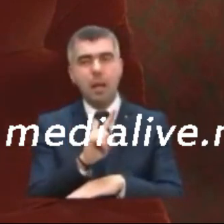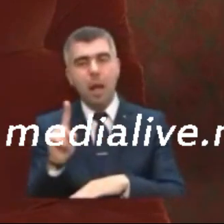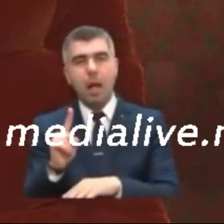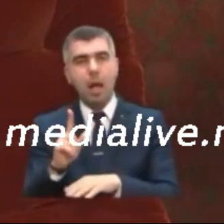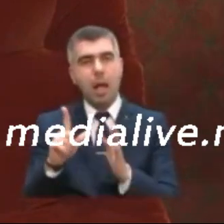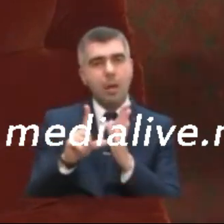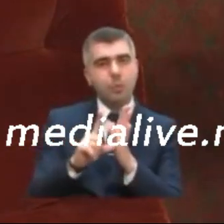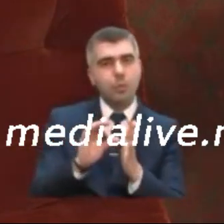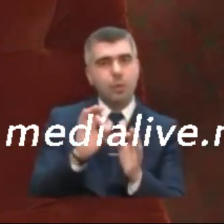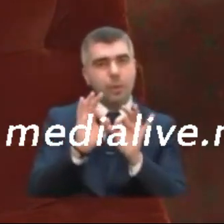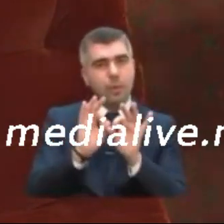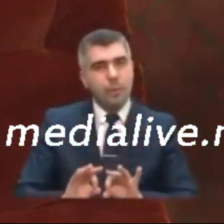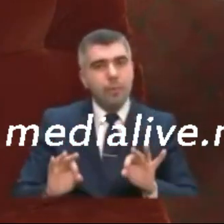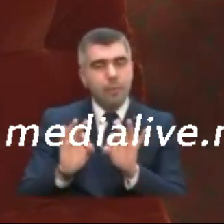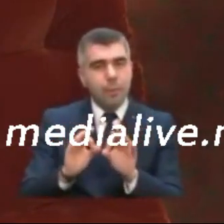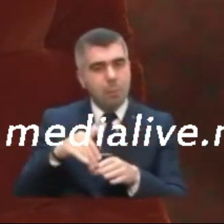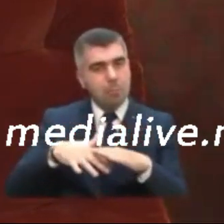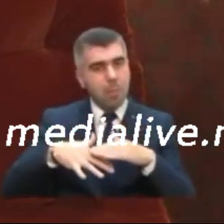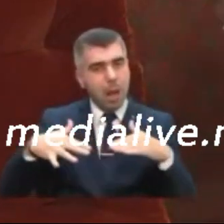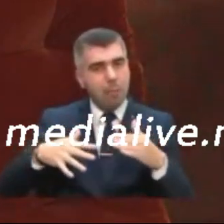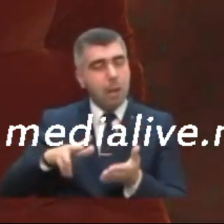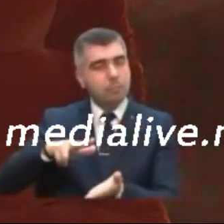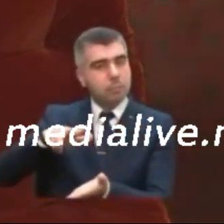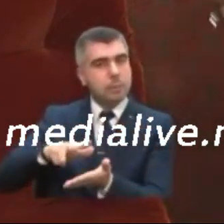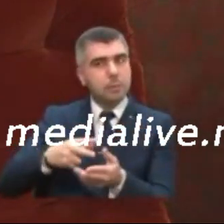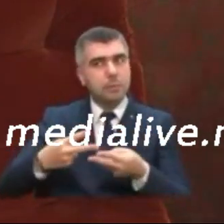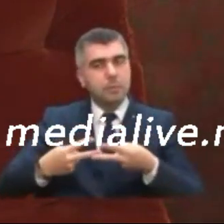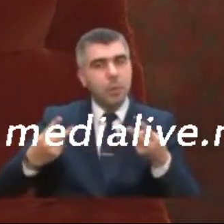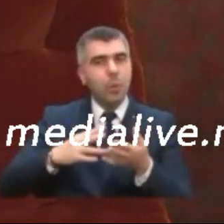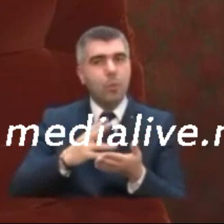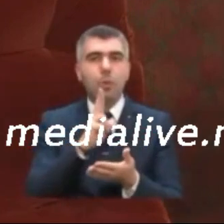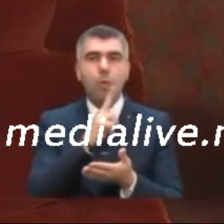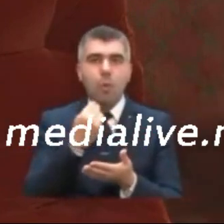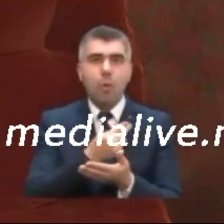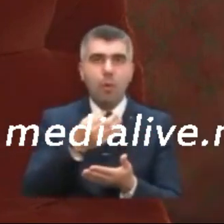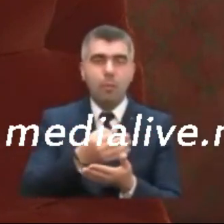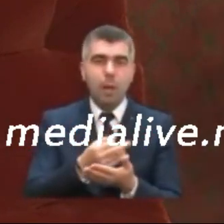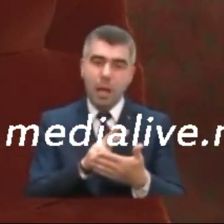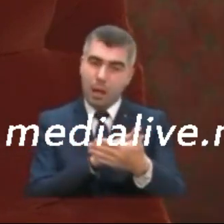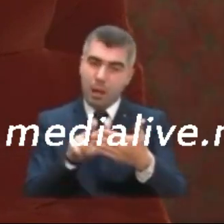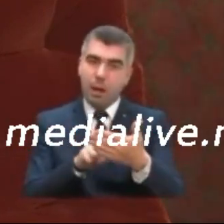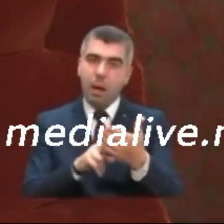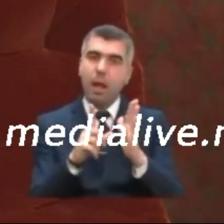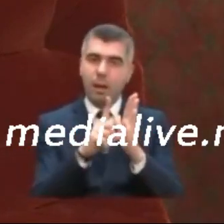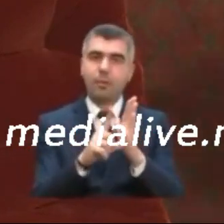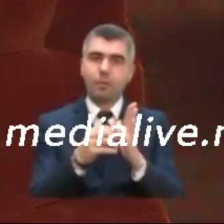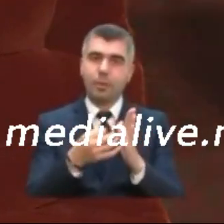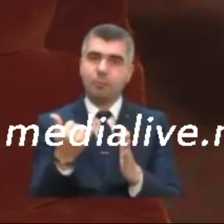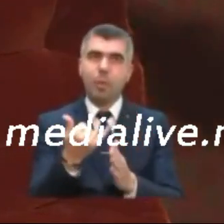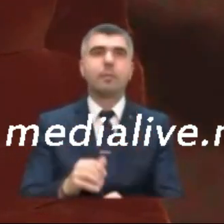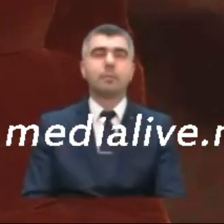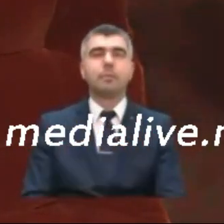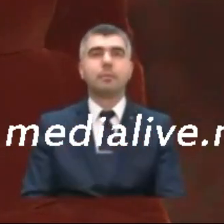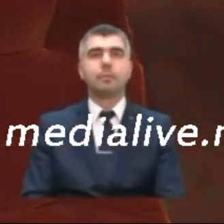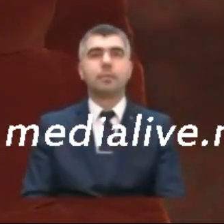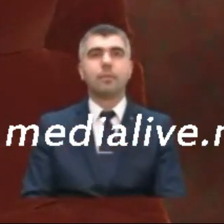نص، وكان نص في البرلمان الطوارئ الصحيه واعطى السلطات واعطى اختصاصات للحكومه وفق النص، ماشي يقرا غير القانون عادي يهضر شي واحد. ما